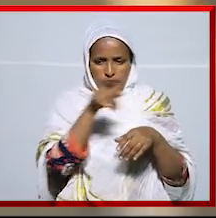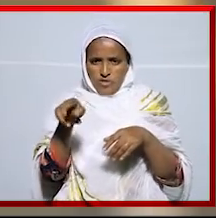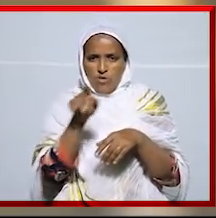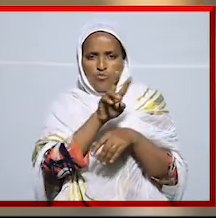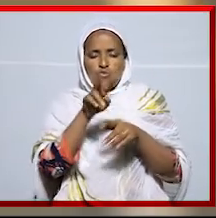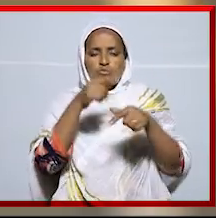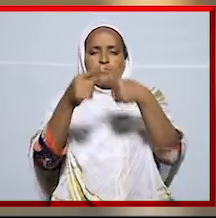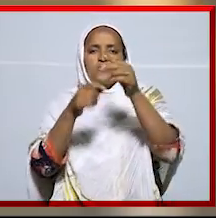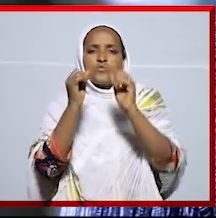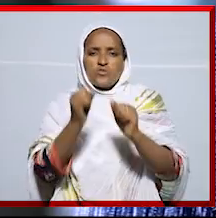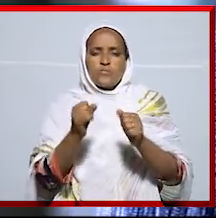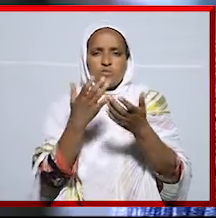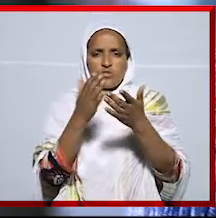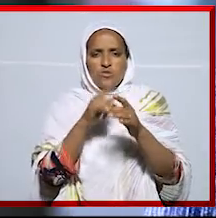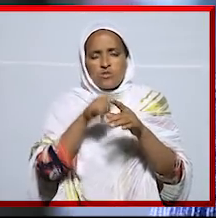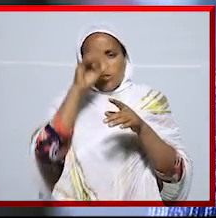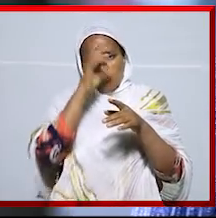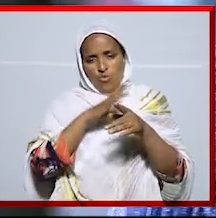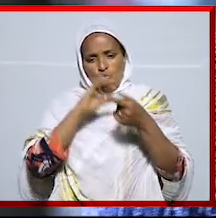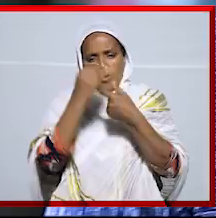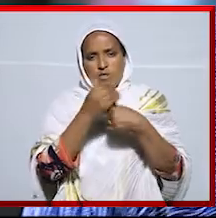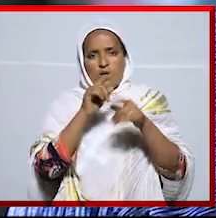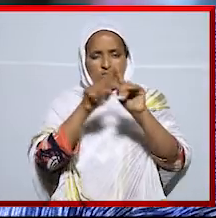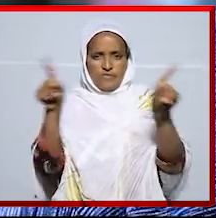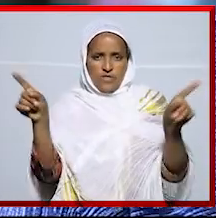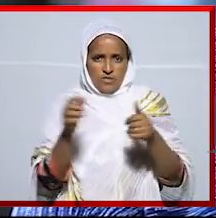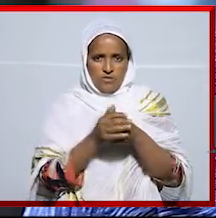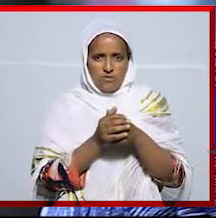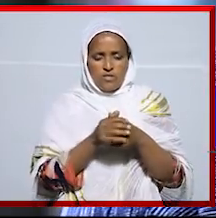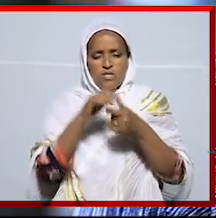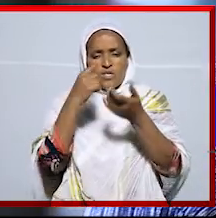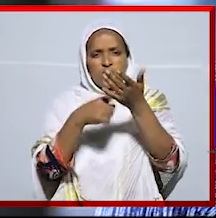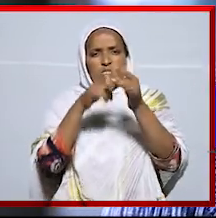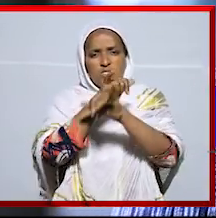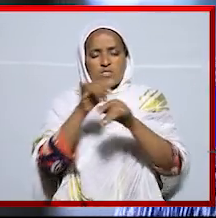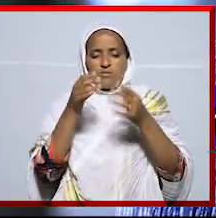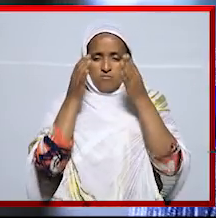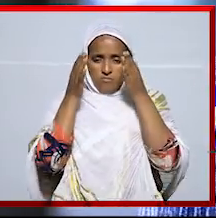አብሮ የሚሄደው ሰው ዓለማዊ ሆኖ መንፈሳዊ መሆን በጣም ይችላል።